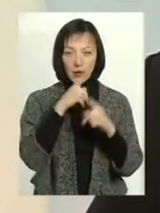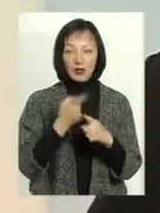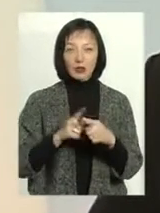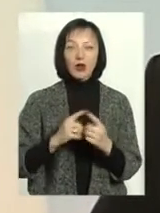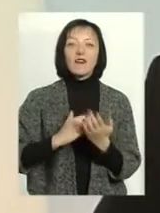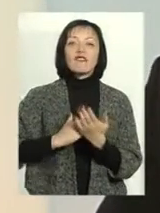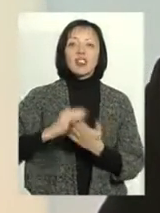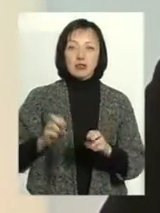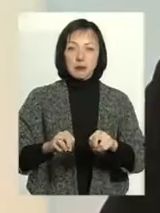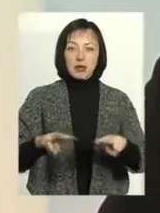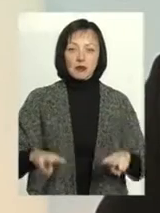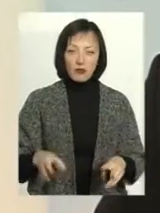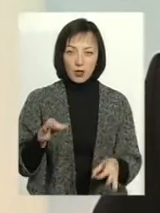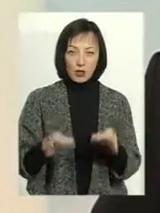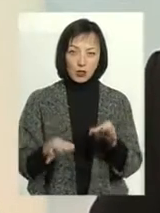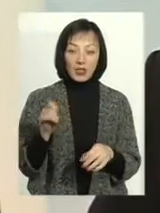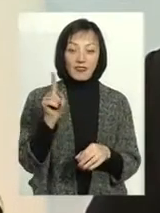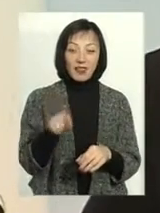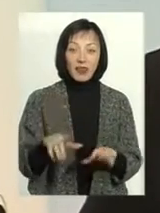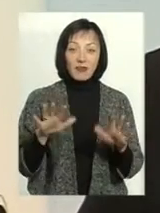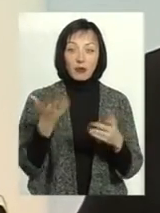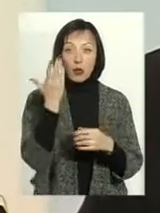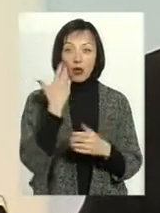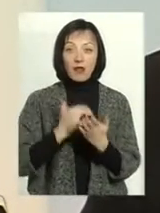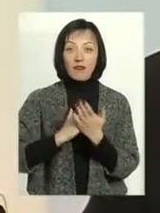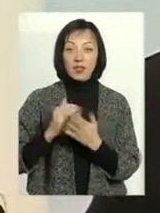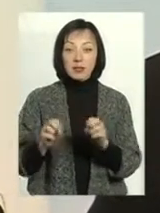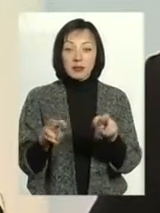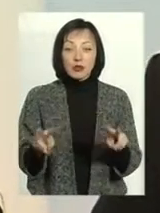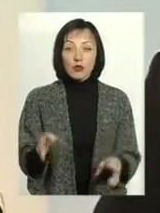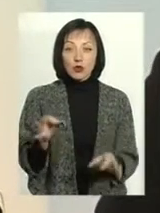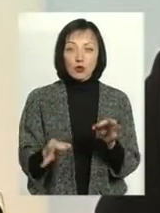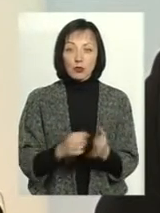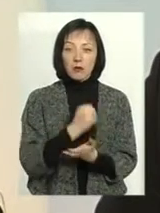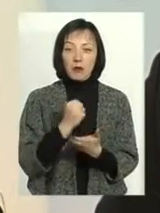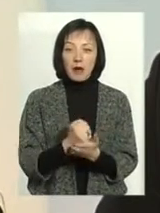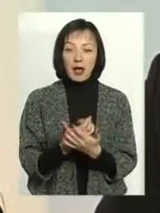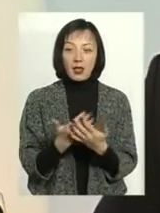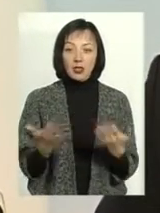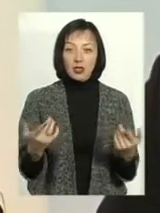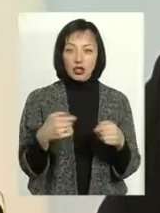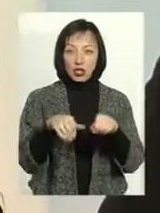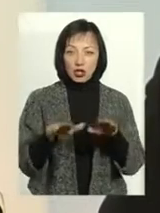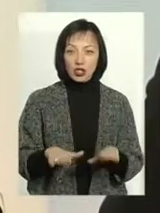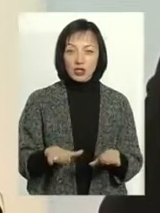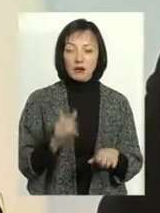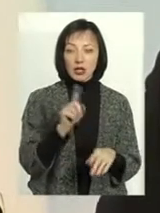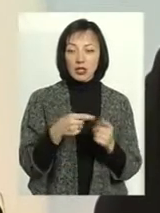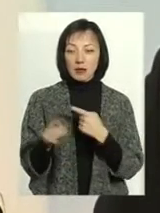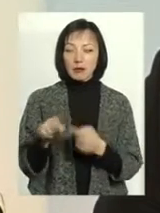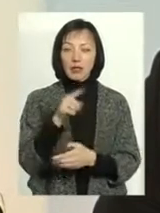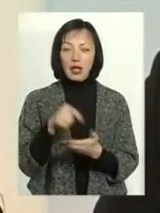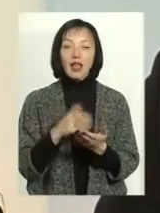існує вищий спеціалізований суд. І в тих випадках, коли навіть вищий спеціалізований суд приймає різні рішення по одних і тих же питаннях, на то